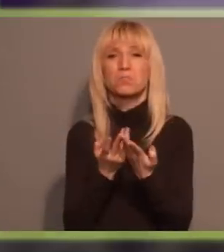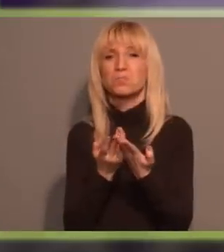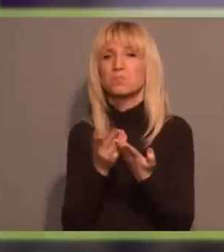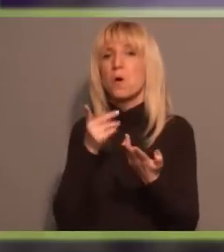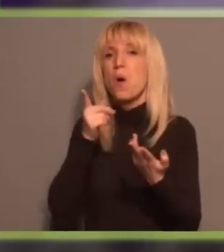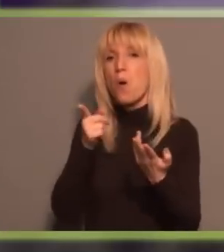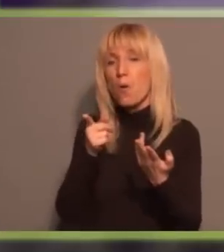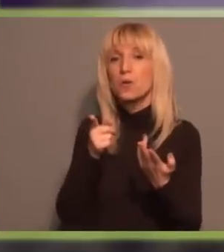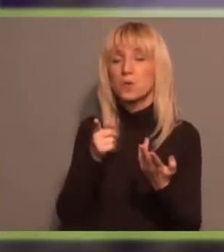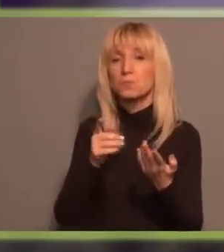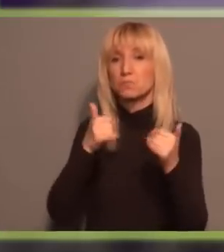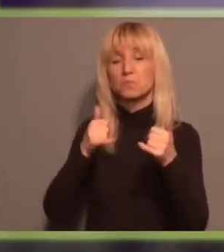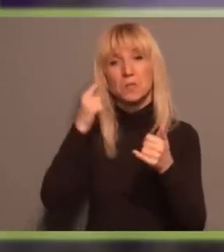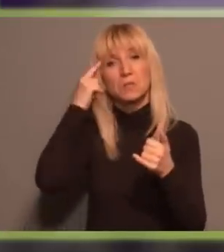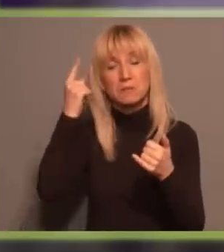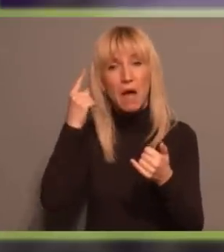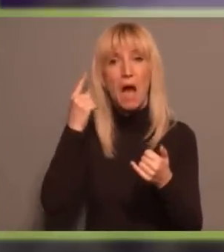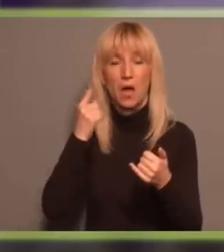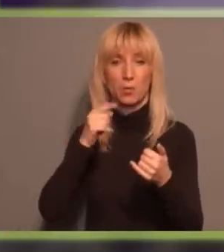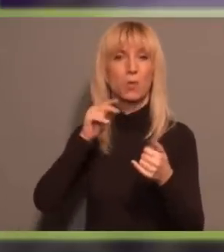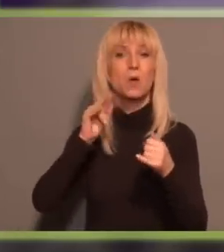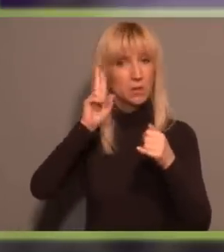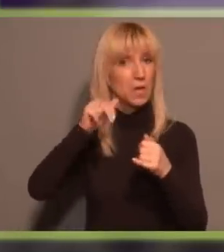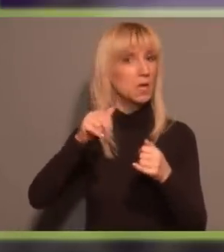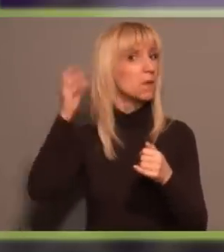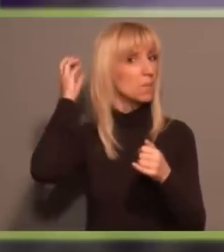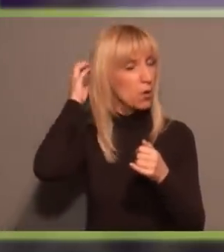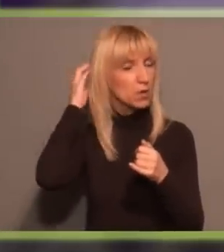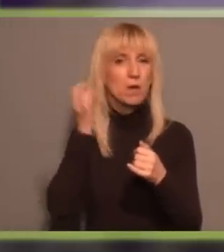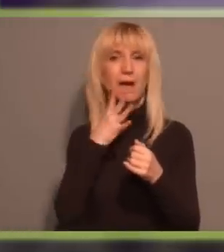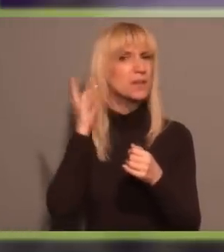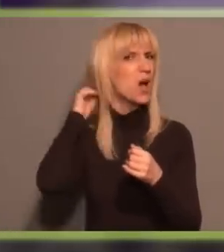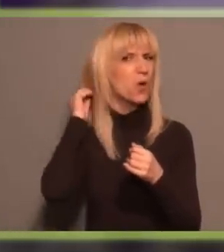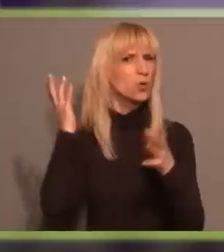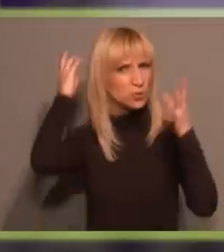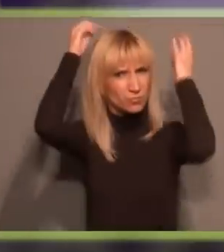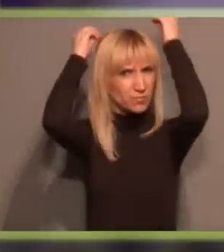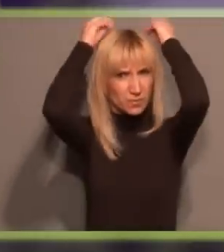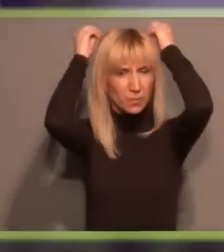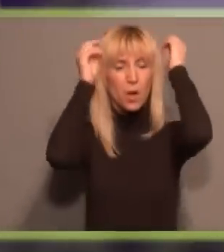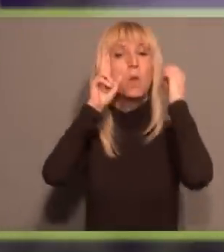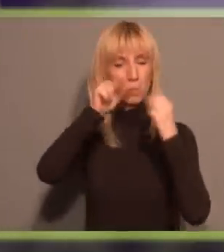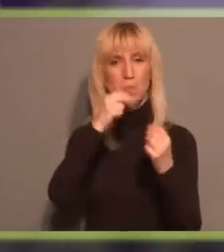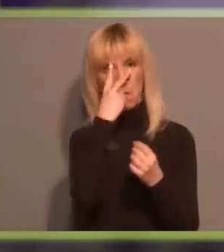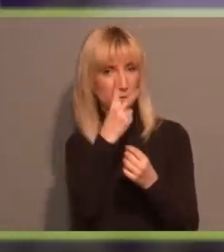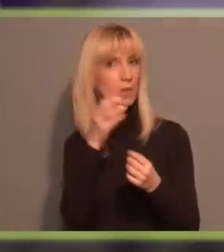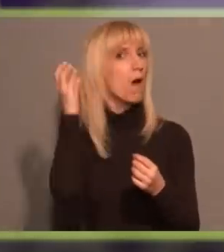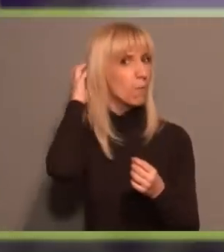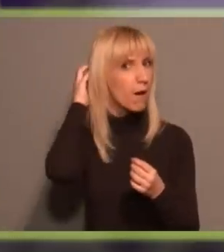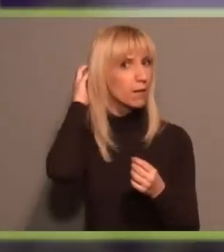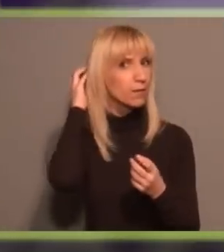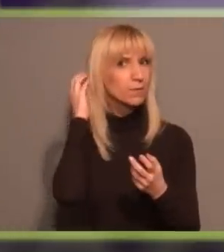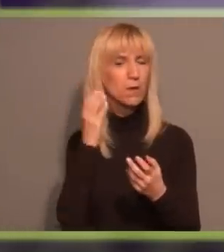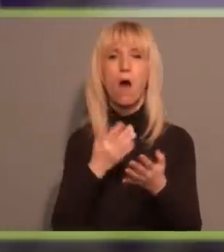oni čak znaju, dosta ljudi znaju da imam, kad dignem kosu naravno, znaju da imam aparat,